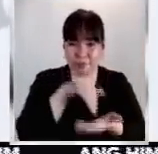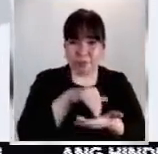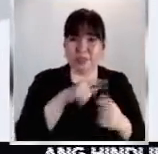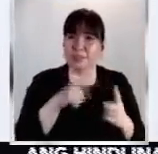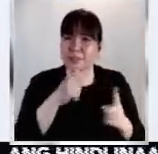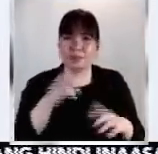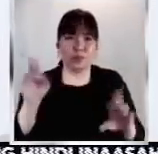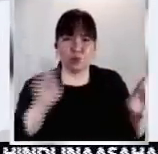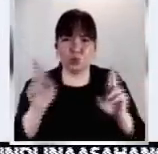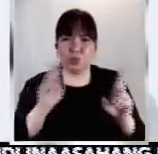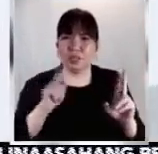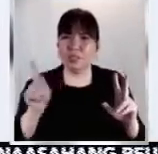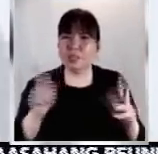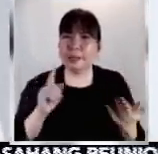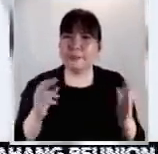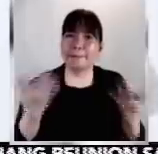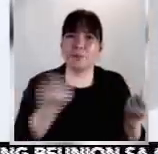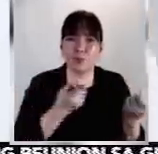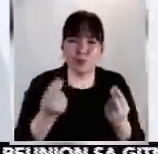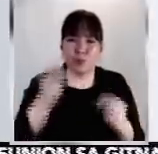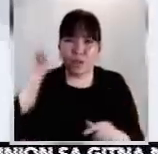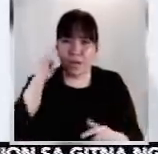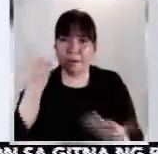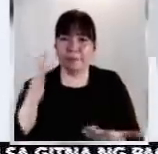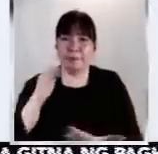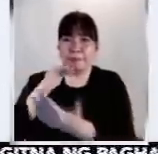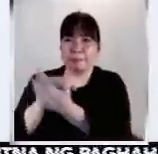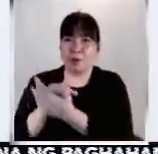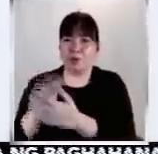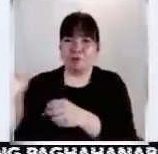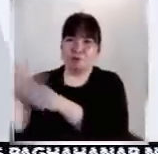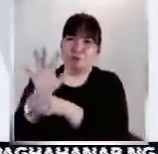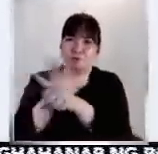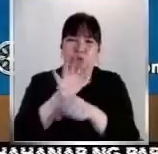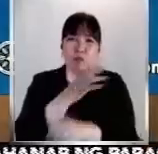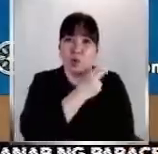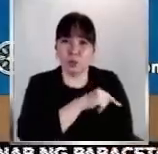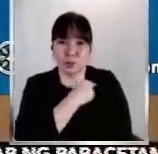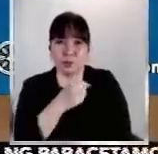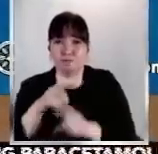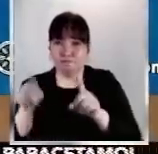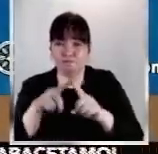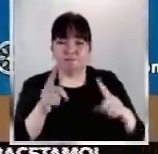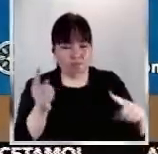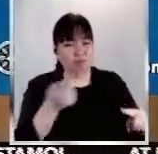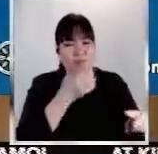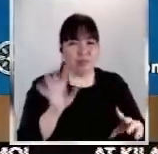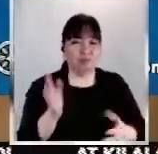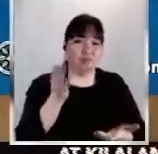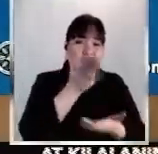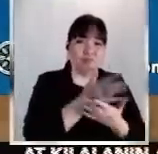ang pamahalaan para maiwasan ang pagkapuno ng mga ospital at healthcare facilities sa bansa. Ayon naman sa IATF,